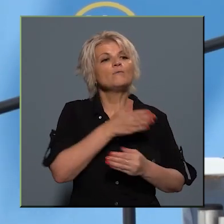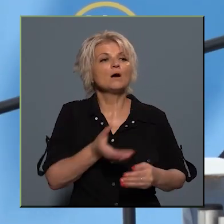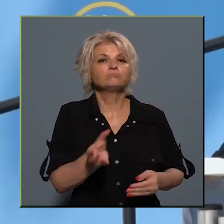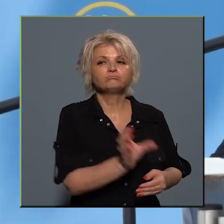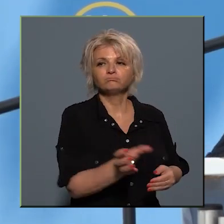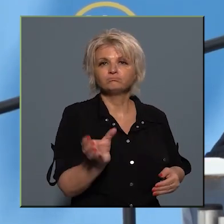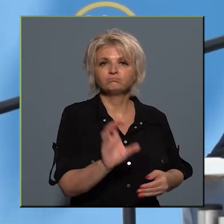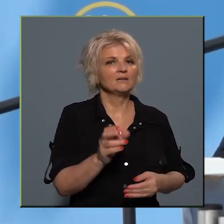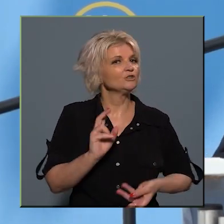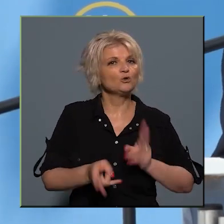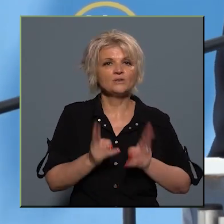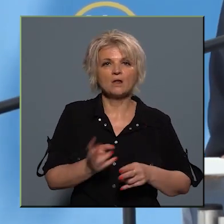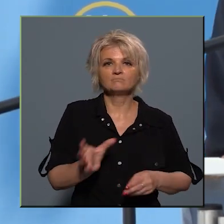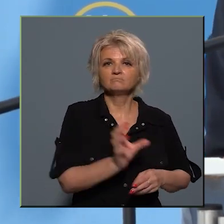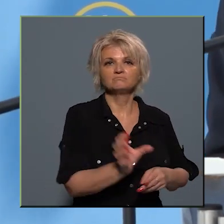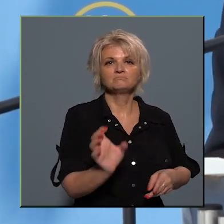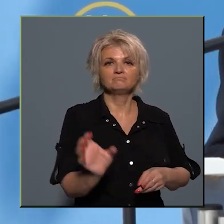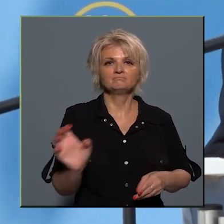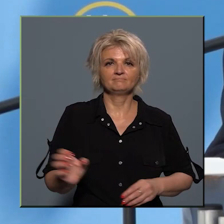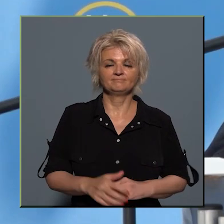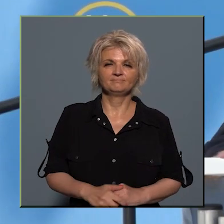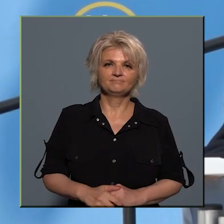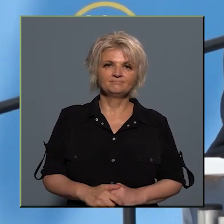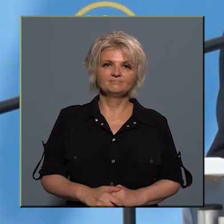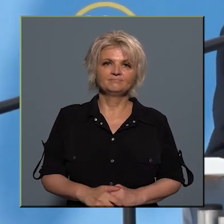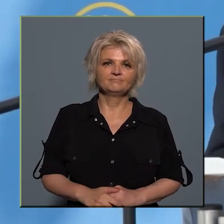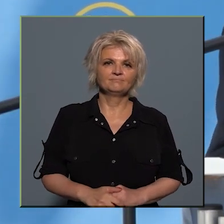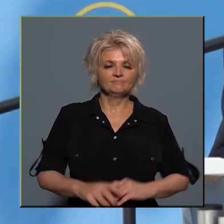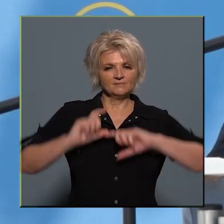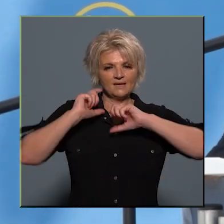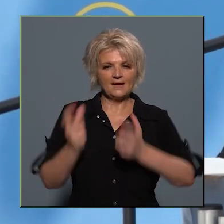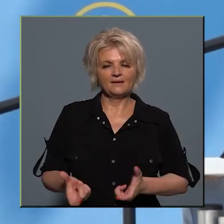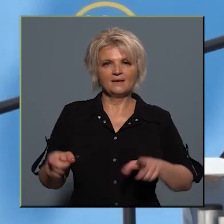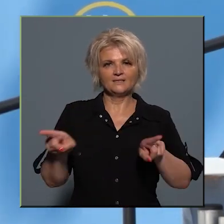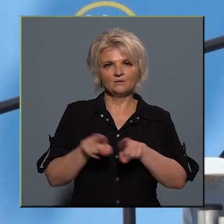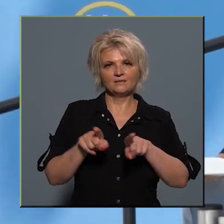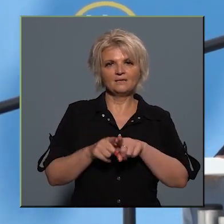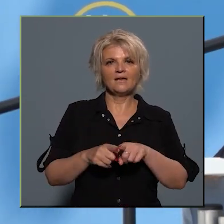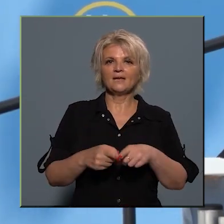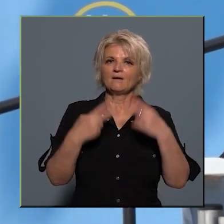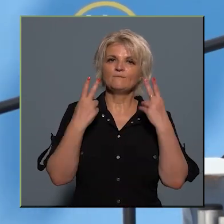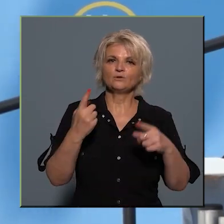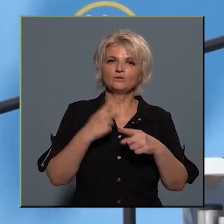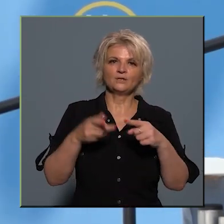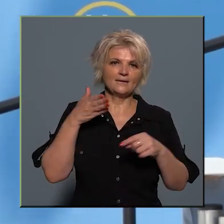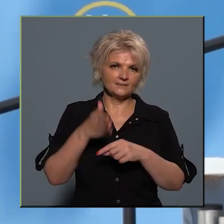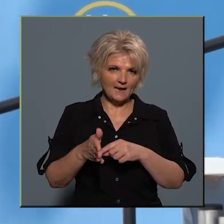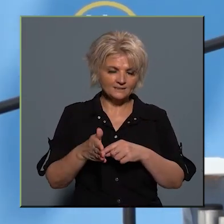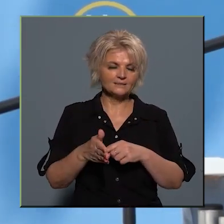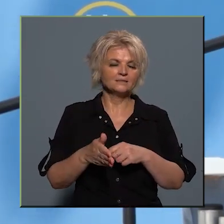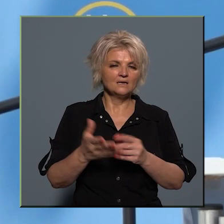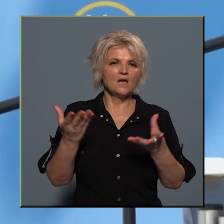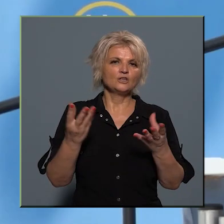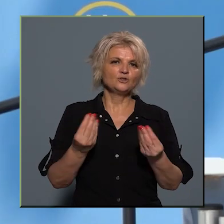miképpen helyezzük el. Amellett, hogy eljutottunk egy ilyen fontos részhez, el kell mondanom, hogy elég